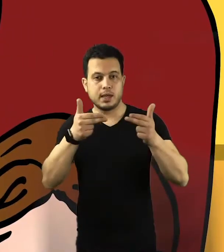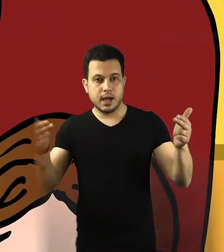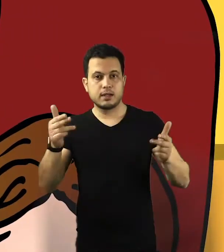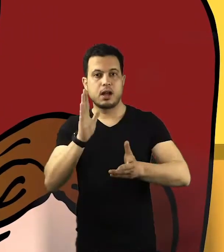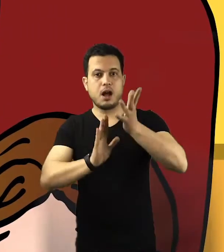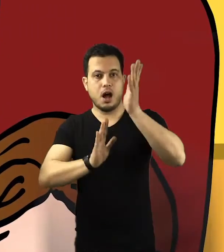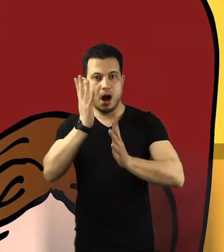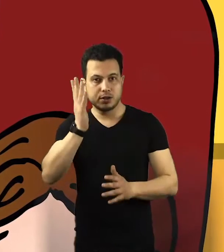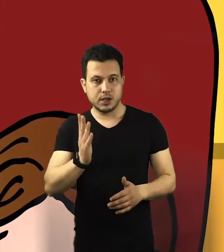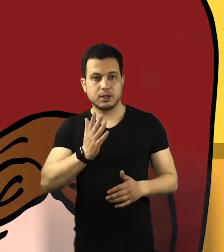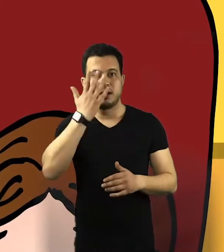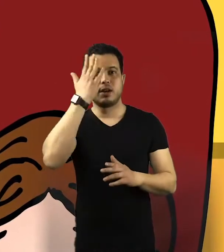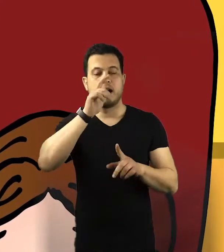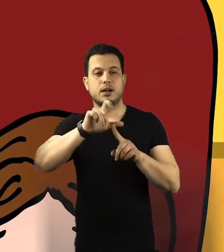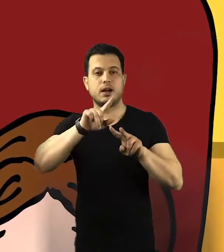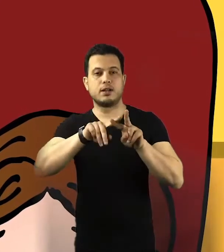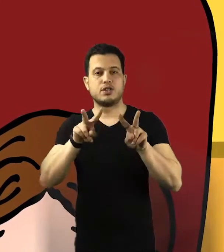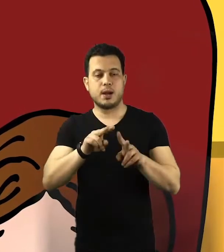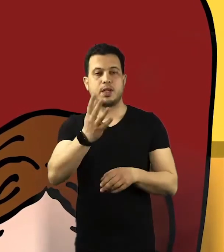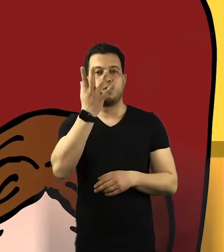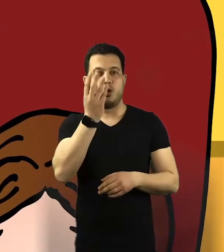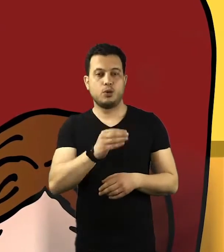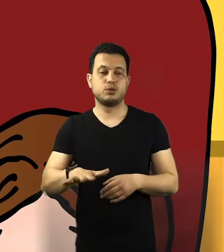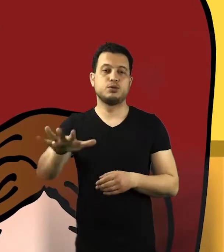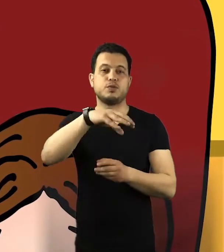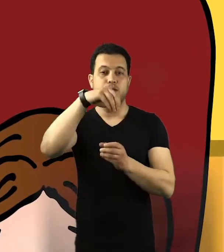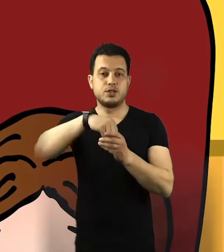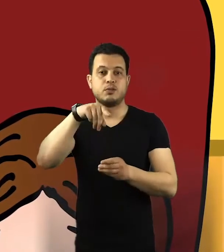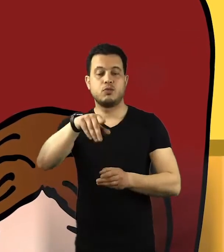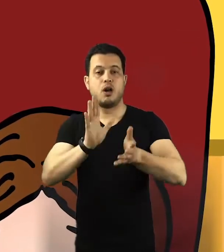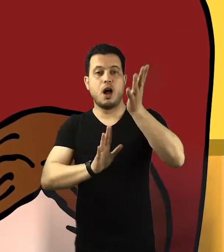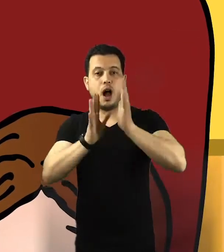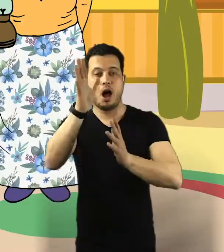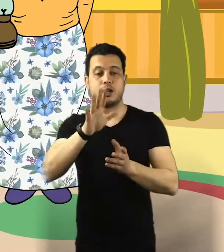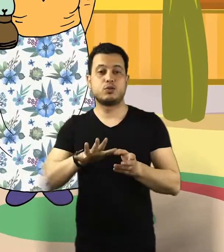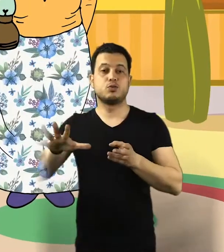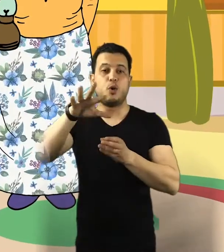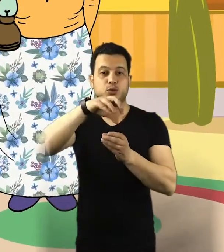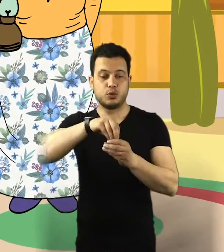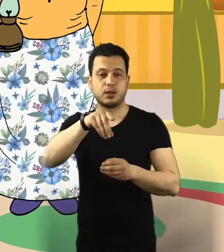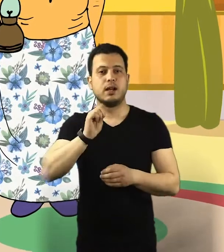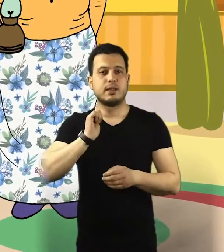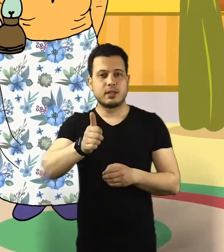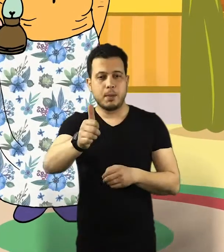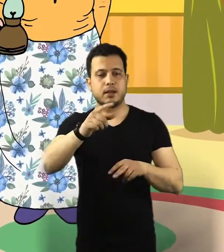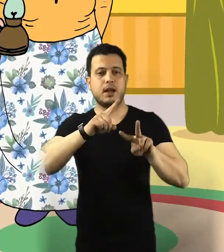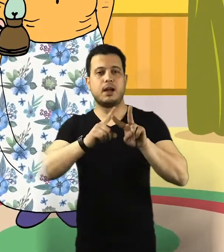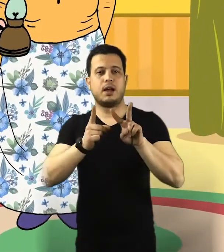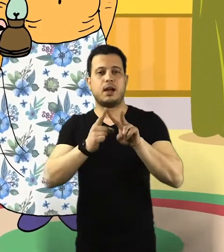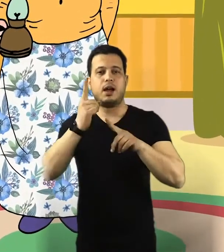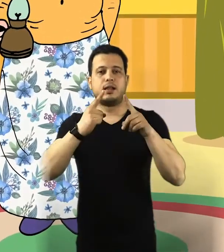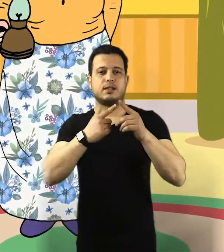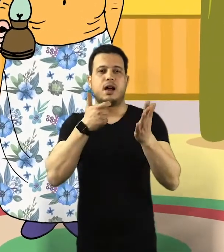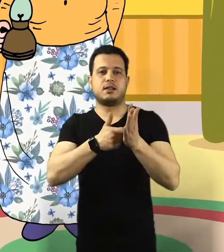ağaçlar Karaçamlardan oluştuğu için de bu ağaç topluluğuna Zamanla Anıt Karaçam Ormanı